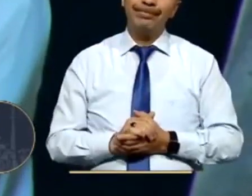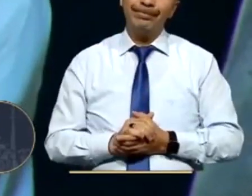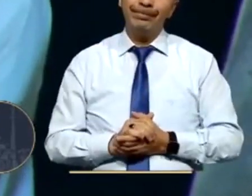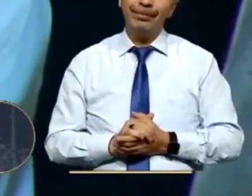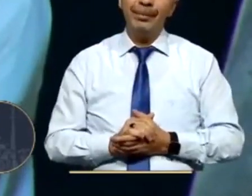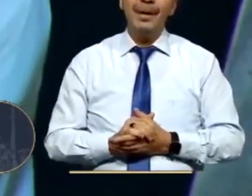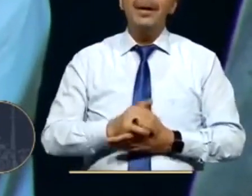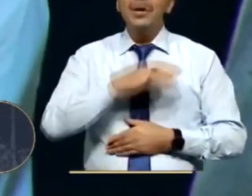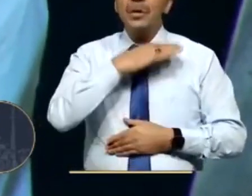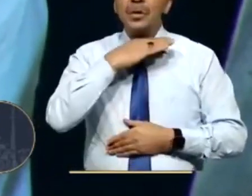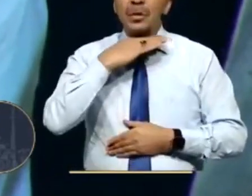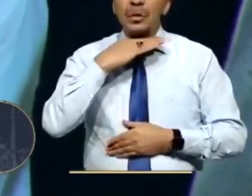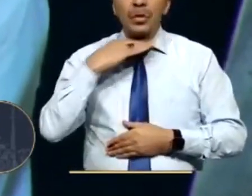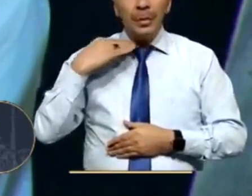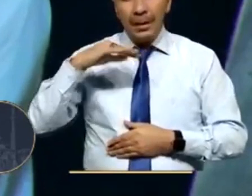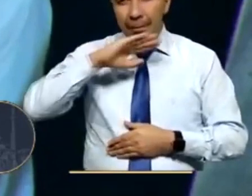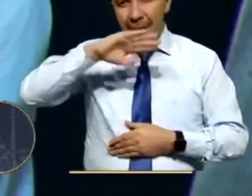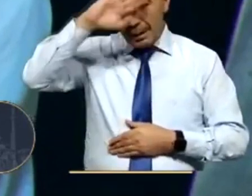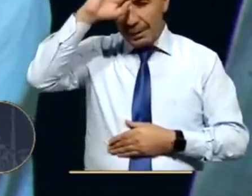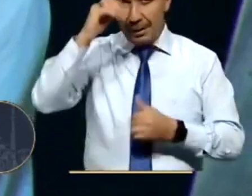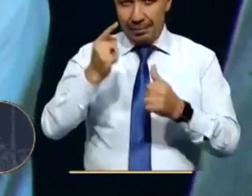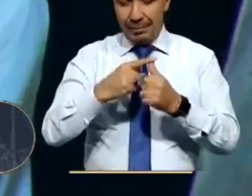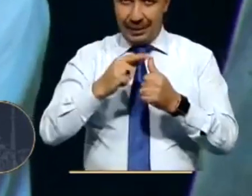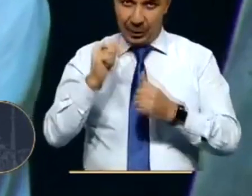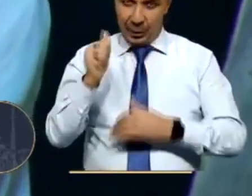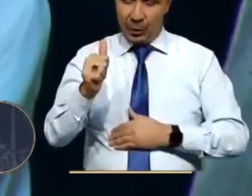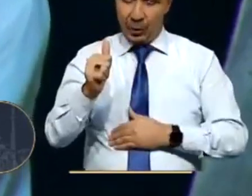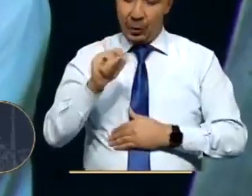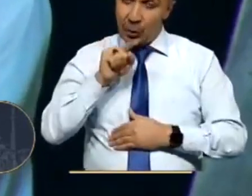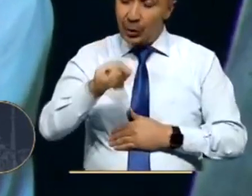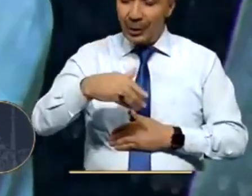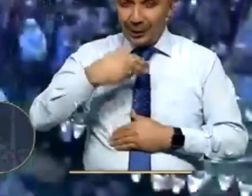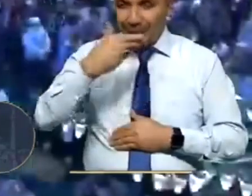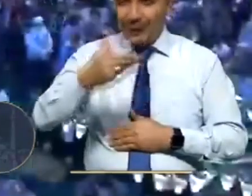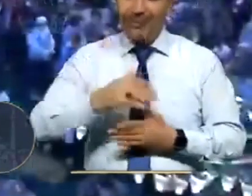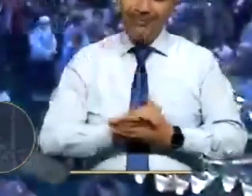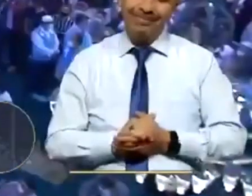Kurban Bayramı'nın ilk günü şöyle buyurmaktadır.